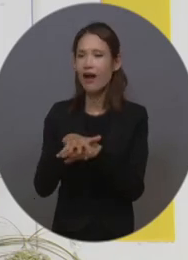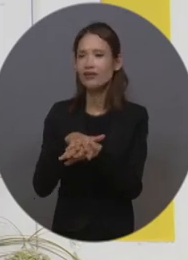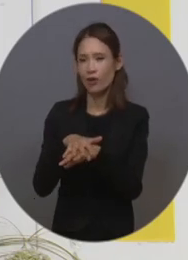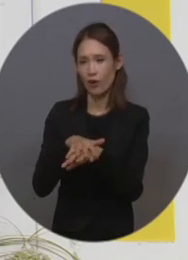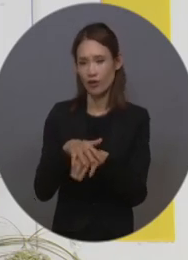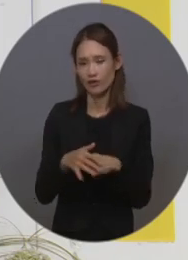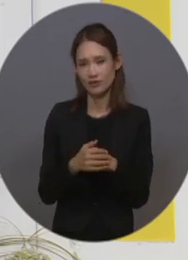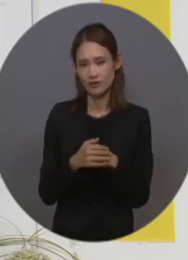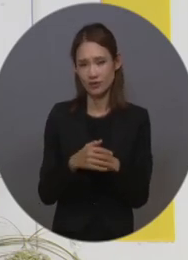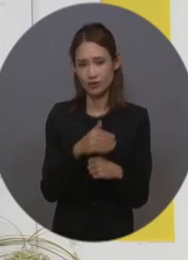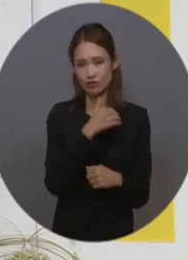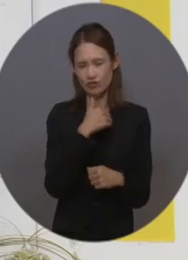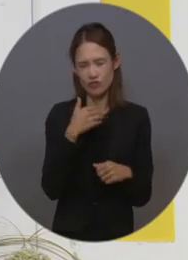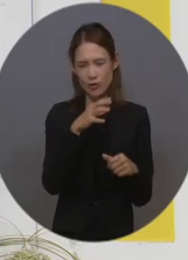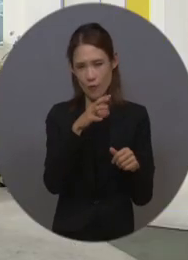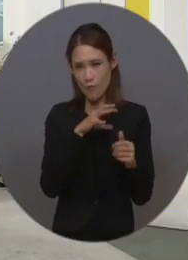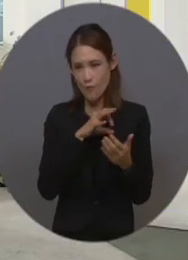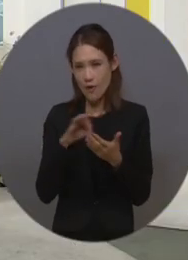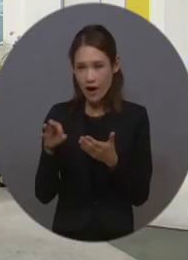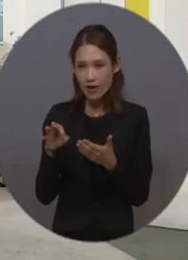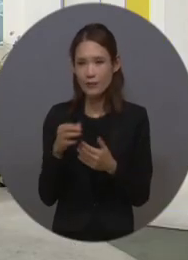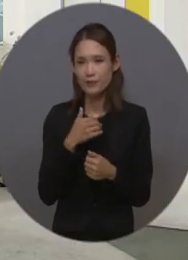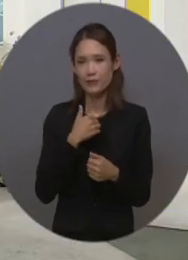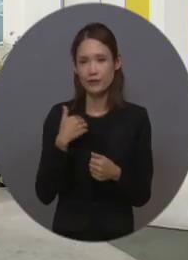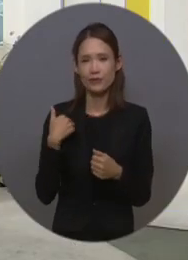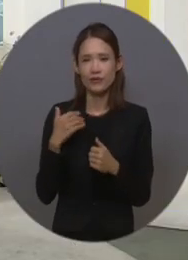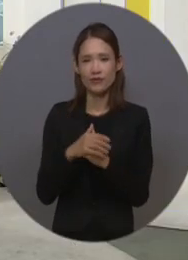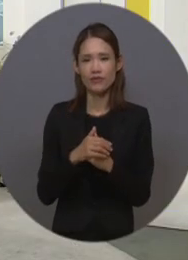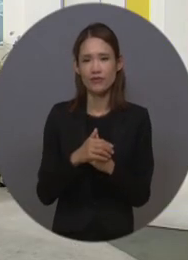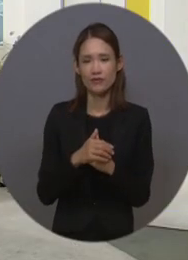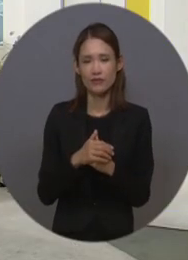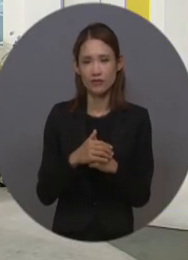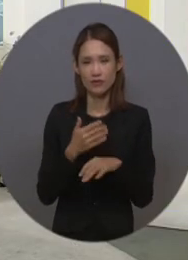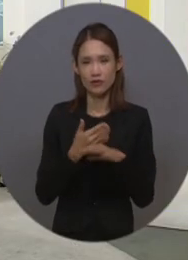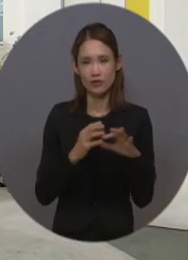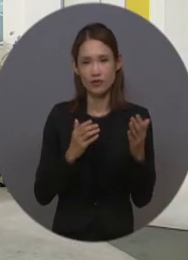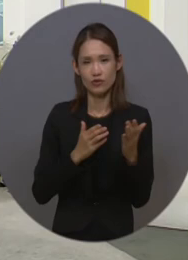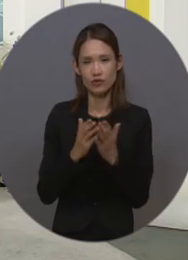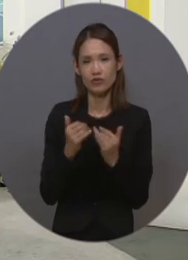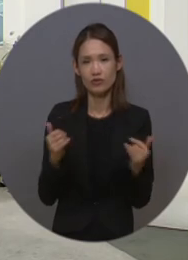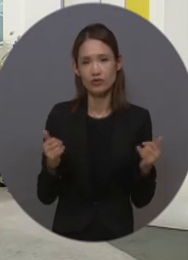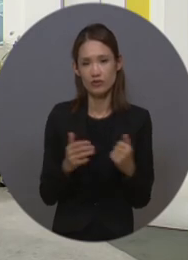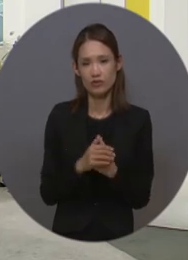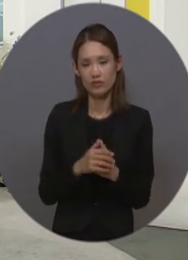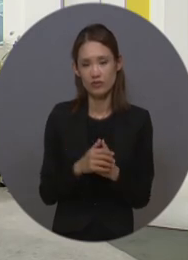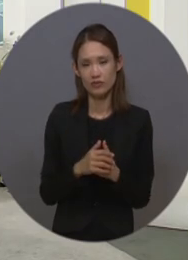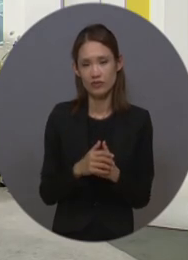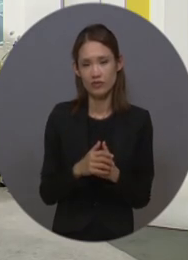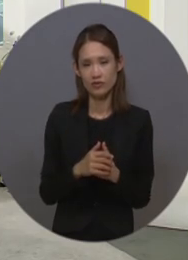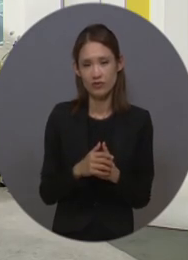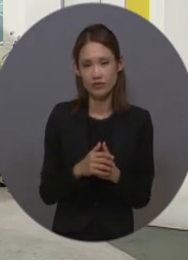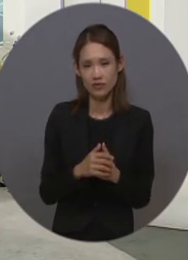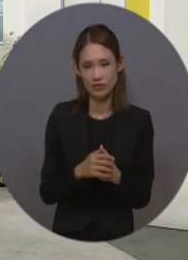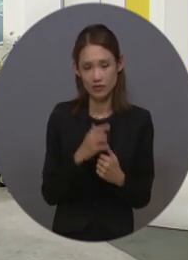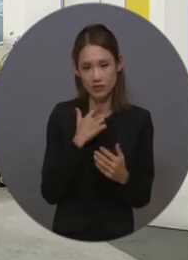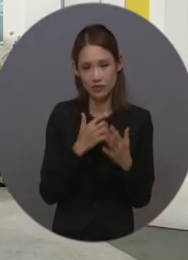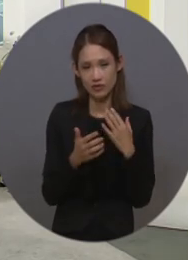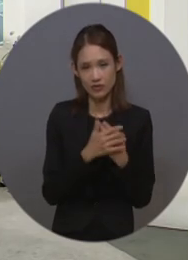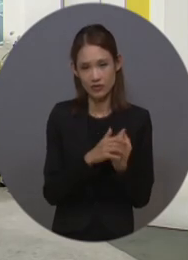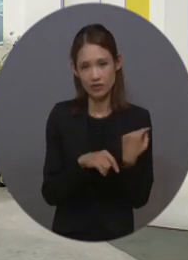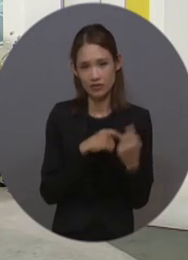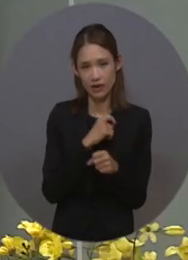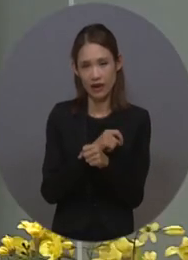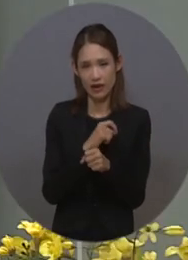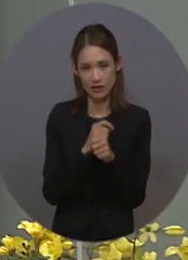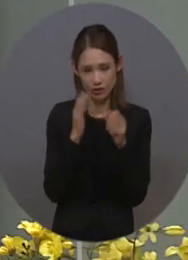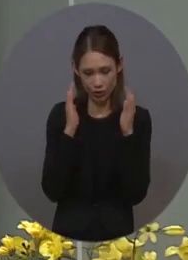우리가 활용해야 된다는 거죠. 네. 네. 그래서 박재현 의원님이 외교 전문가시니까 또 경영을 공부하셨으니까 행정학을